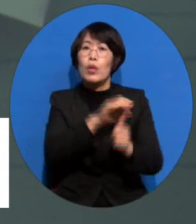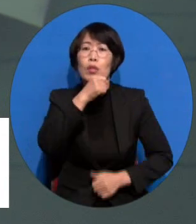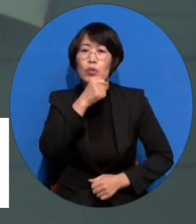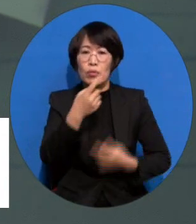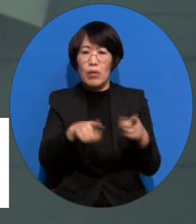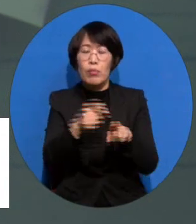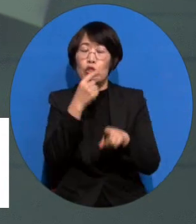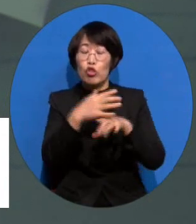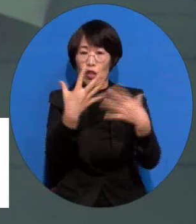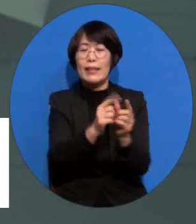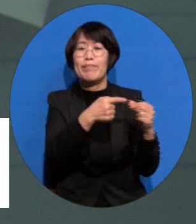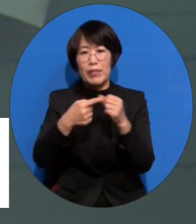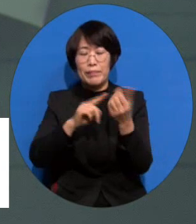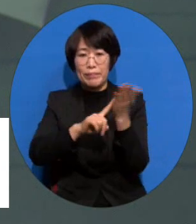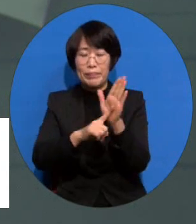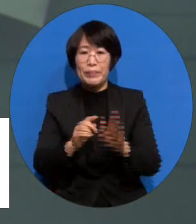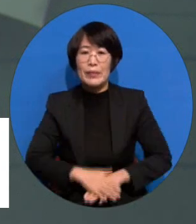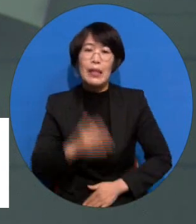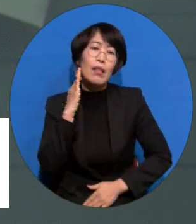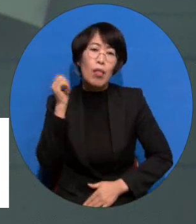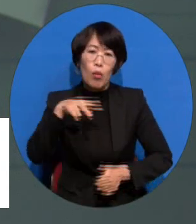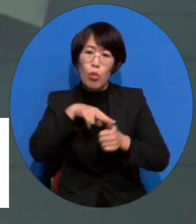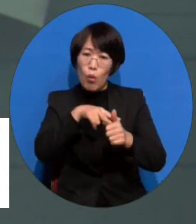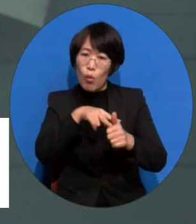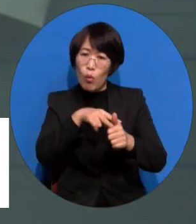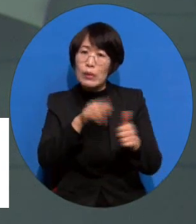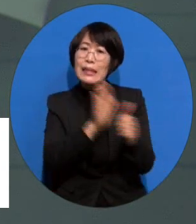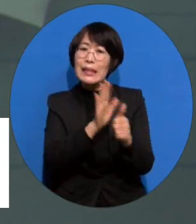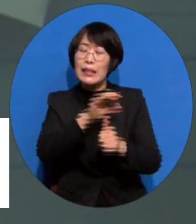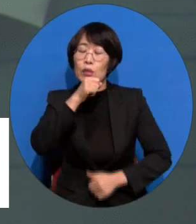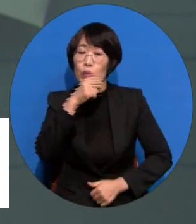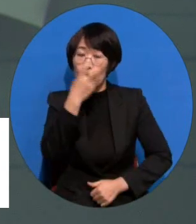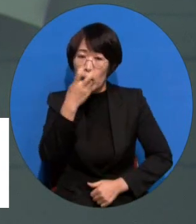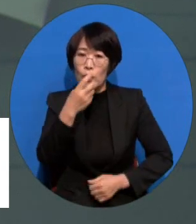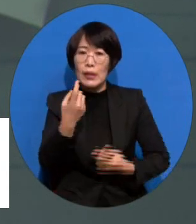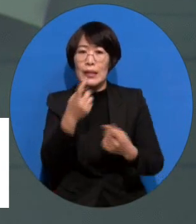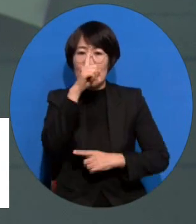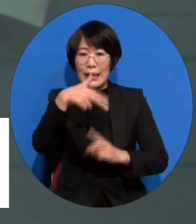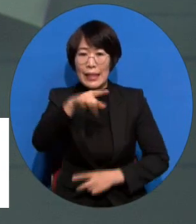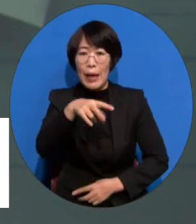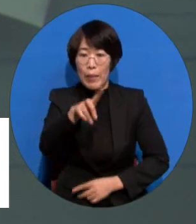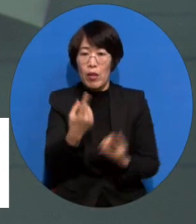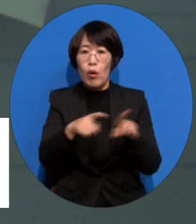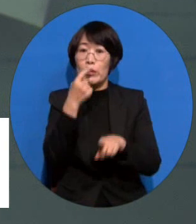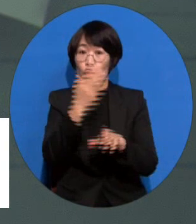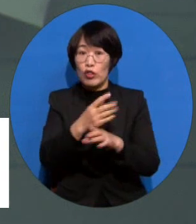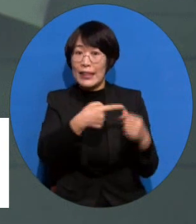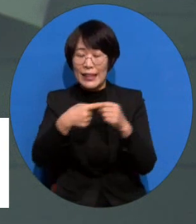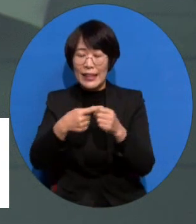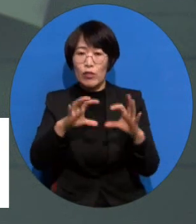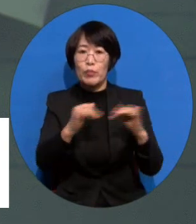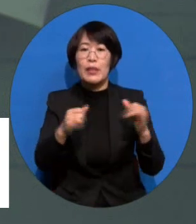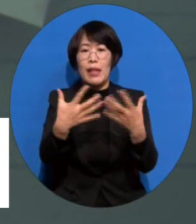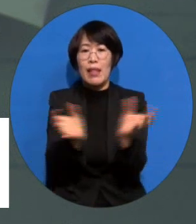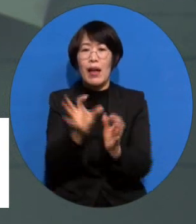압도적으로 높았습니다 대통령선거 후보 지지도는 더불어 민주당 이재명 후보가 1위 국민의 당